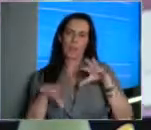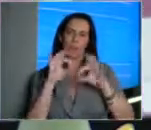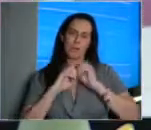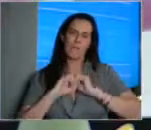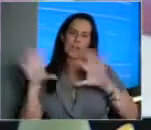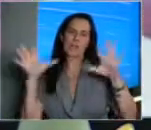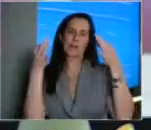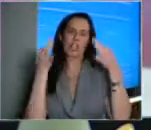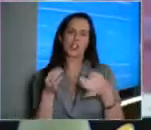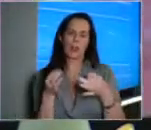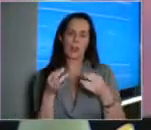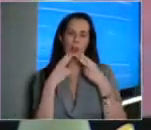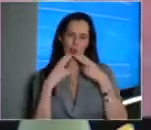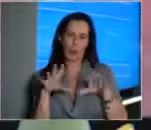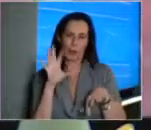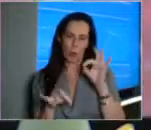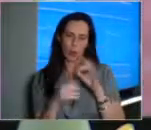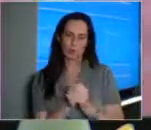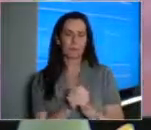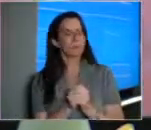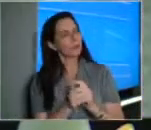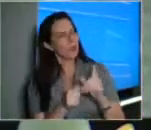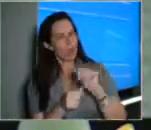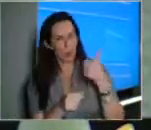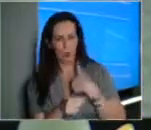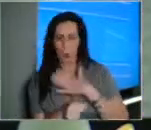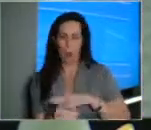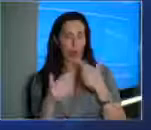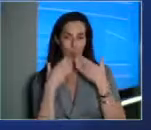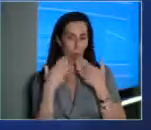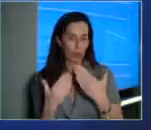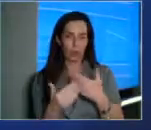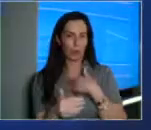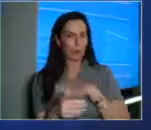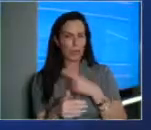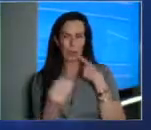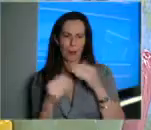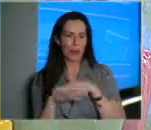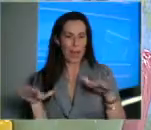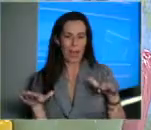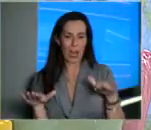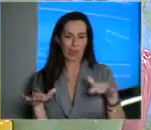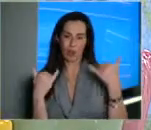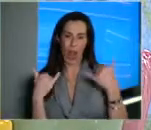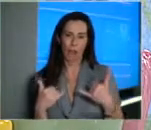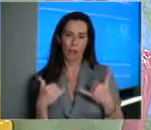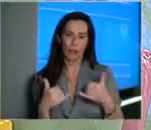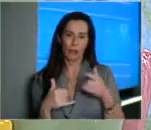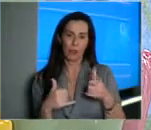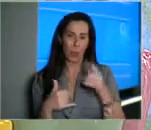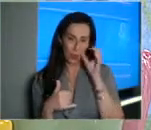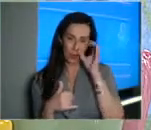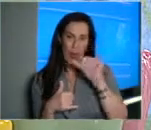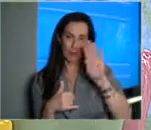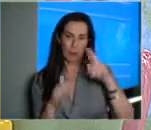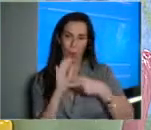תפרסם באופן רשמי את תוצאות ההצבעה ברחבי הארץ. אתה יודע, קודם כל אני רוצה להודות לך על זה. אני רוצה להגיד לך משהו, הילדים של ימינו, אמנם פה צופים באלף